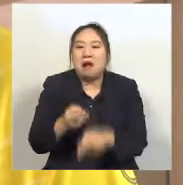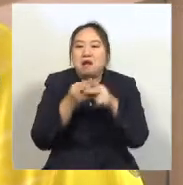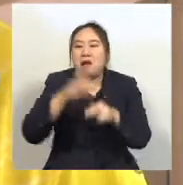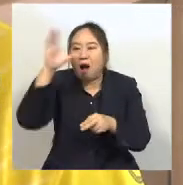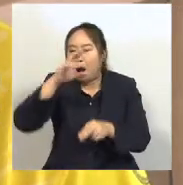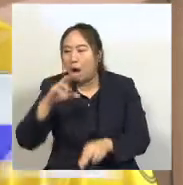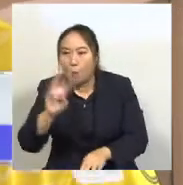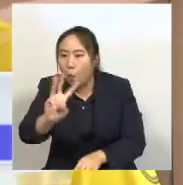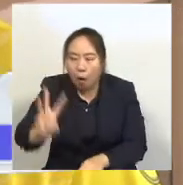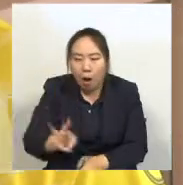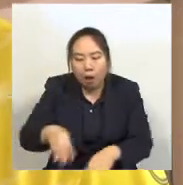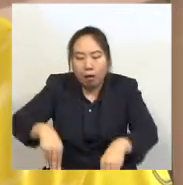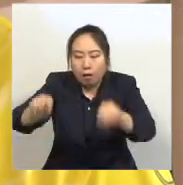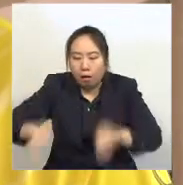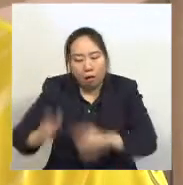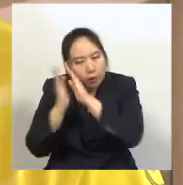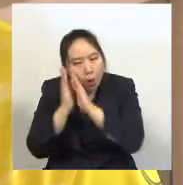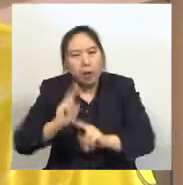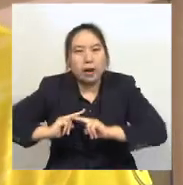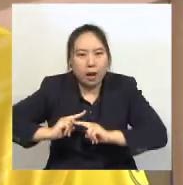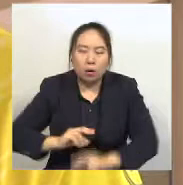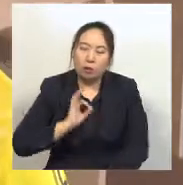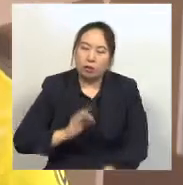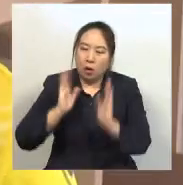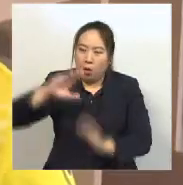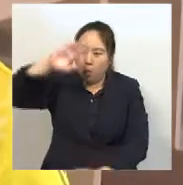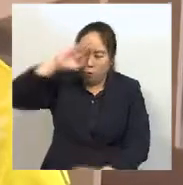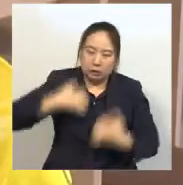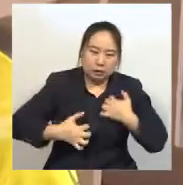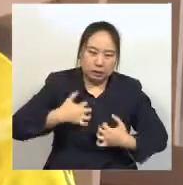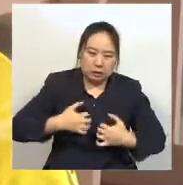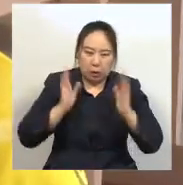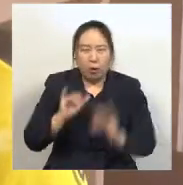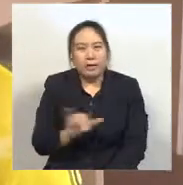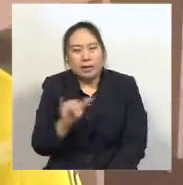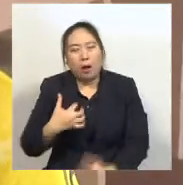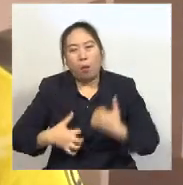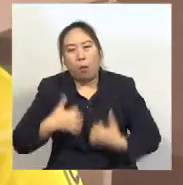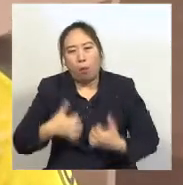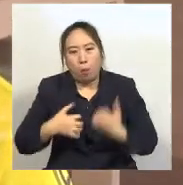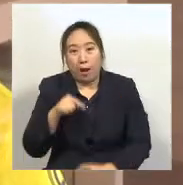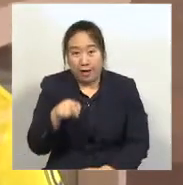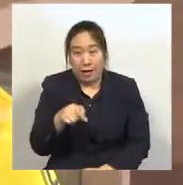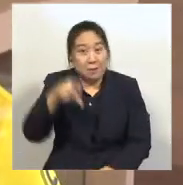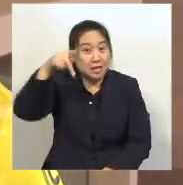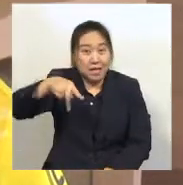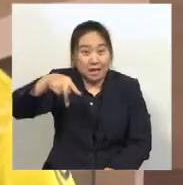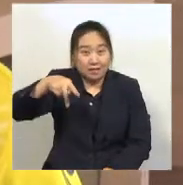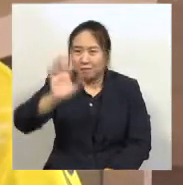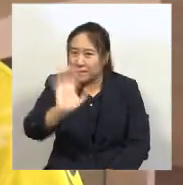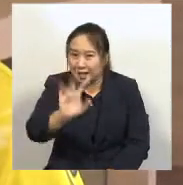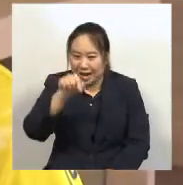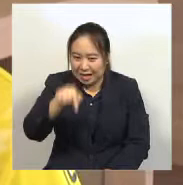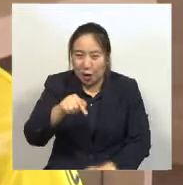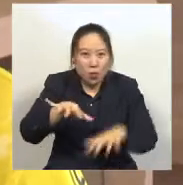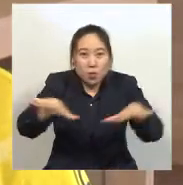ว่ามันทุกข์ทรมานกับคนเฝ้าแล้วก็ตัวคนไข้ด้วยครับอันนี้เราไม่ได้ทำห้องพิเศษหรือห้องพิเศษรวมนะครับอันนี้คือคนไข้สามัญทั่วไปนะครับ